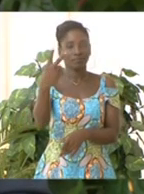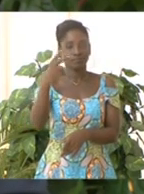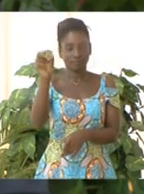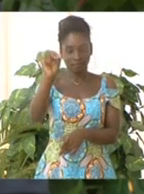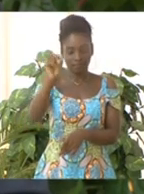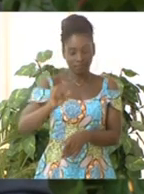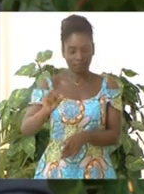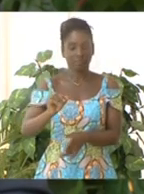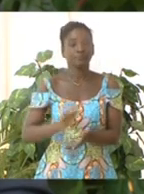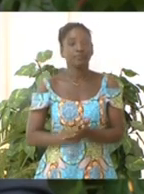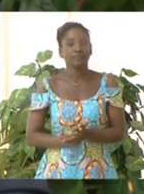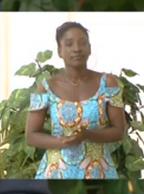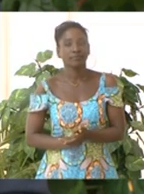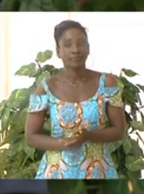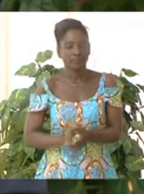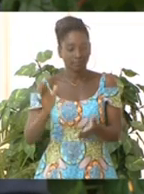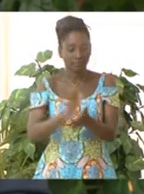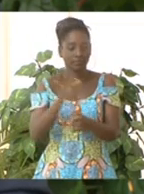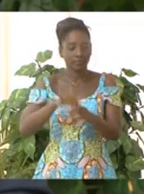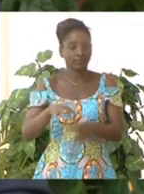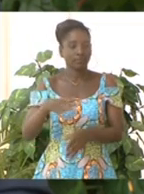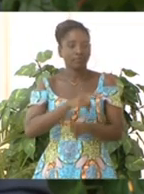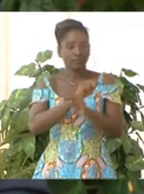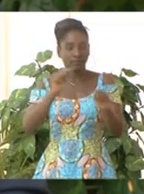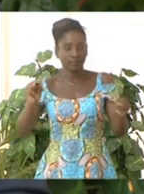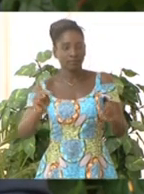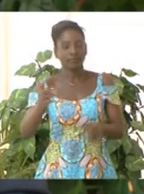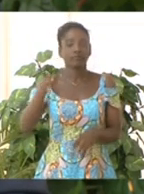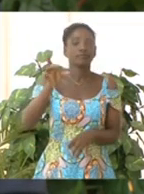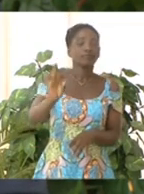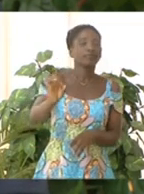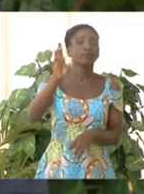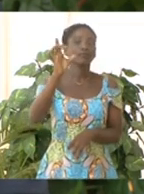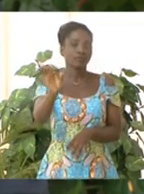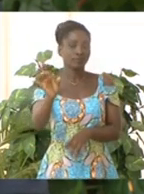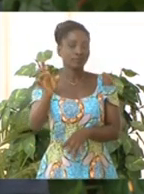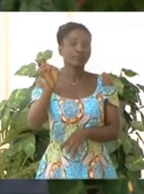Bulletin nul, 78, soit 2,62%.